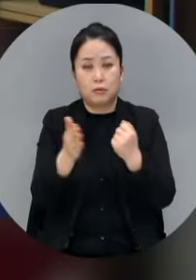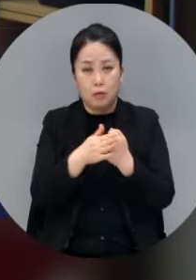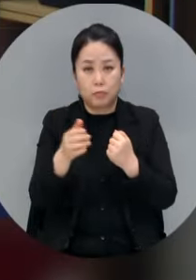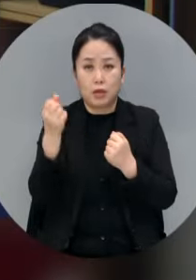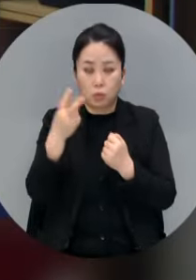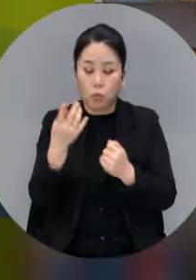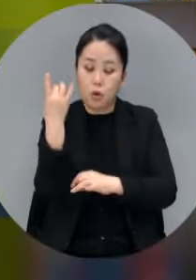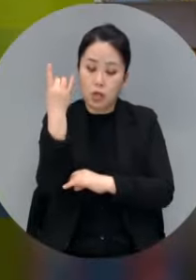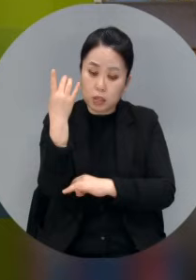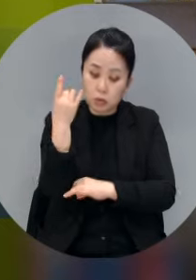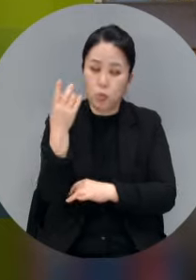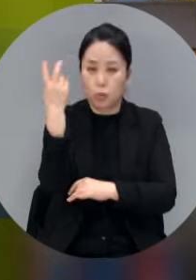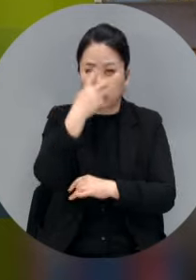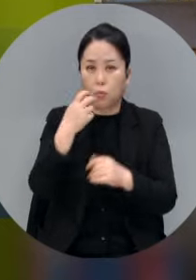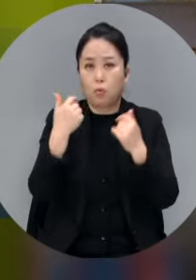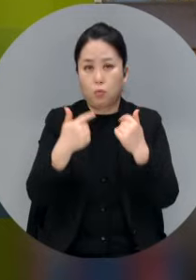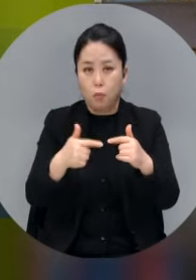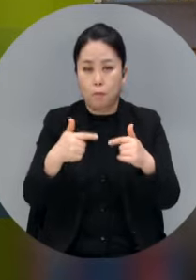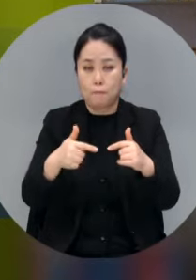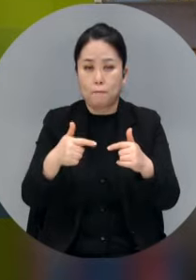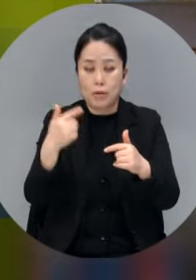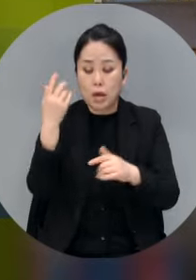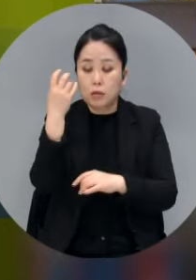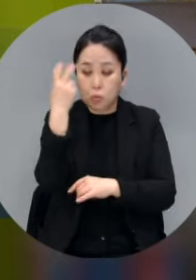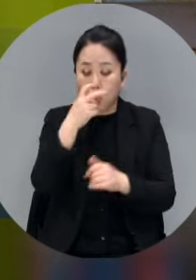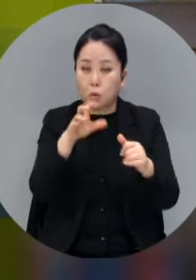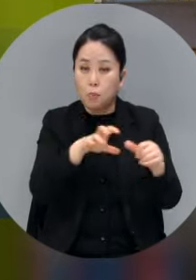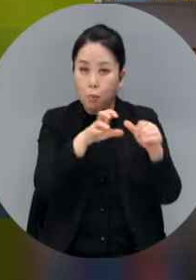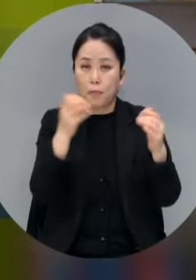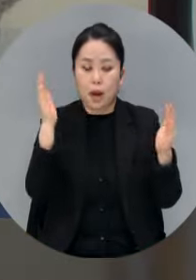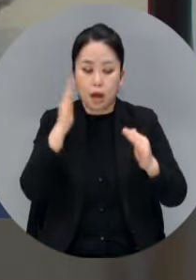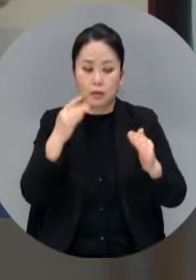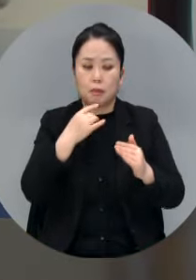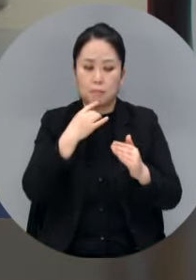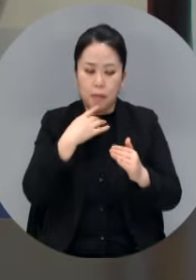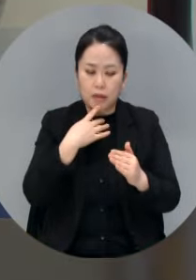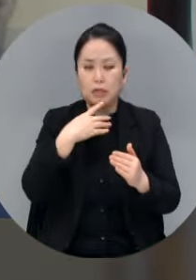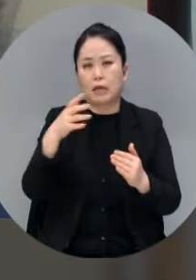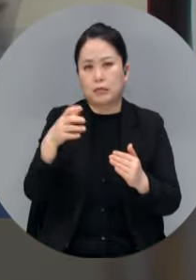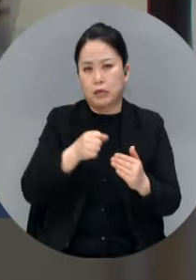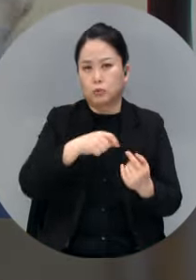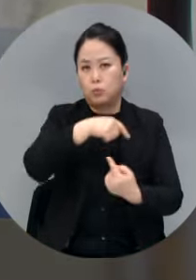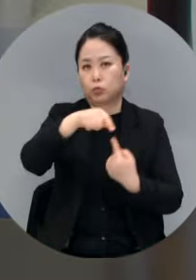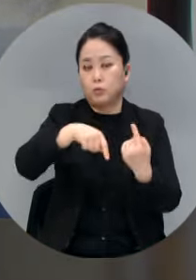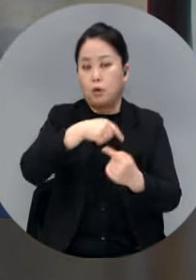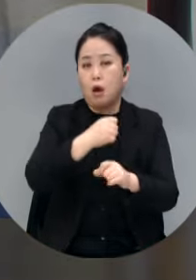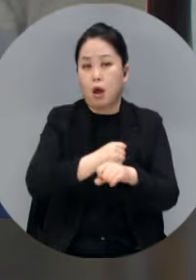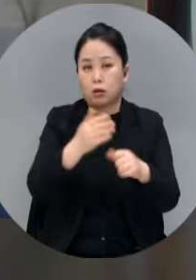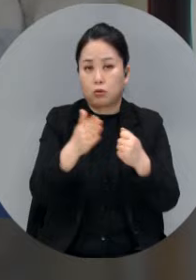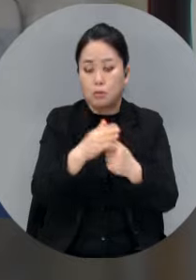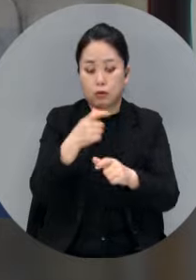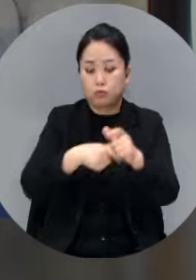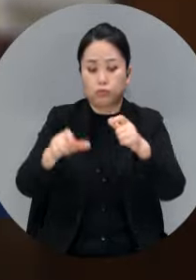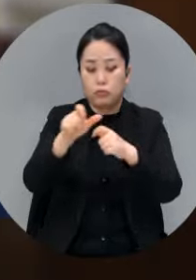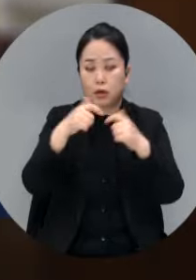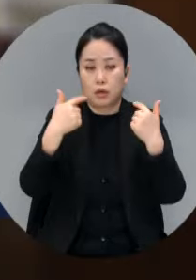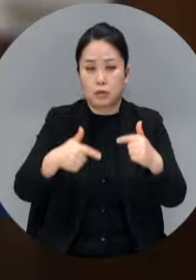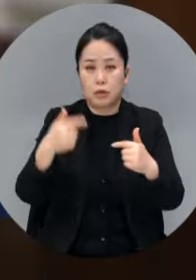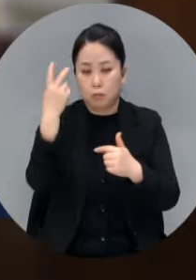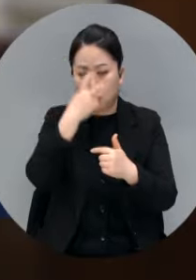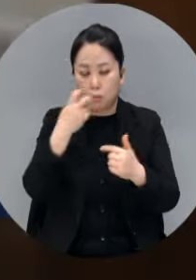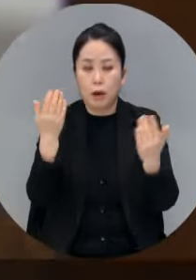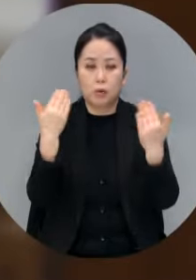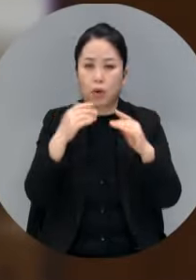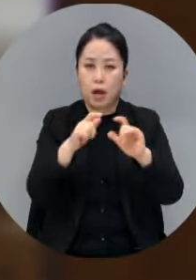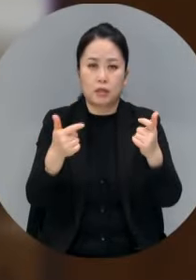돌봄 학생만으로도 충분히 이제 운영이 됐기 때문에 추가적으로 늘봄을 운영 안 하는 학교가 있어서 100% 운영은